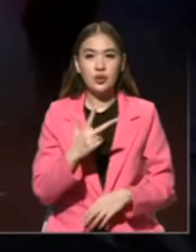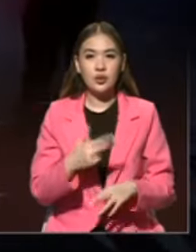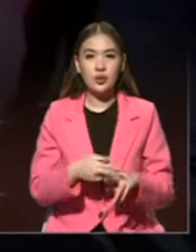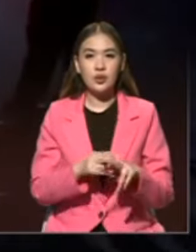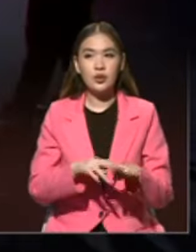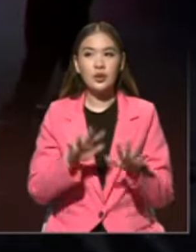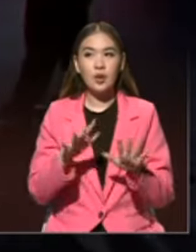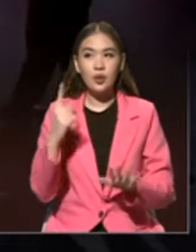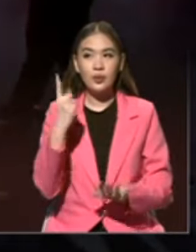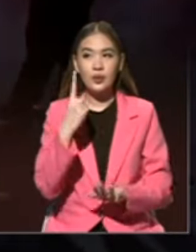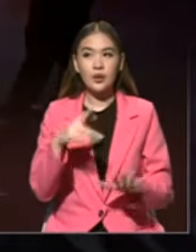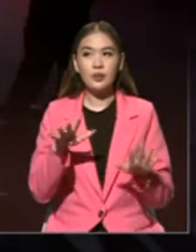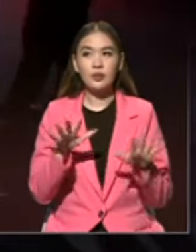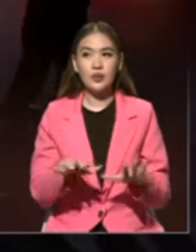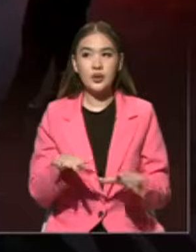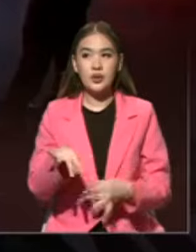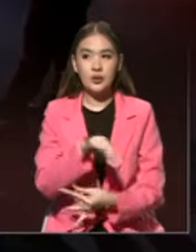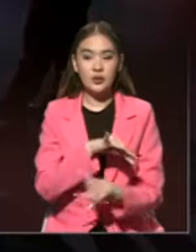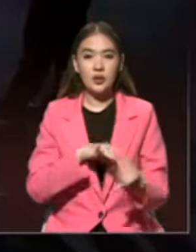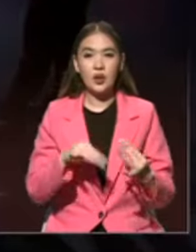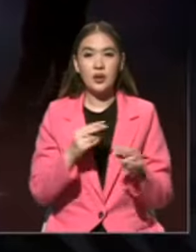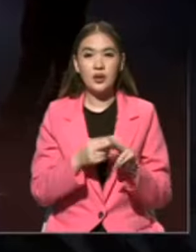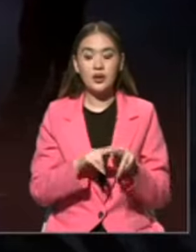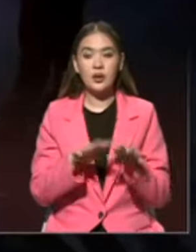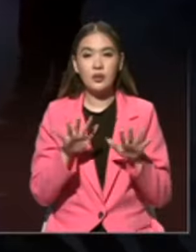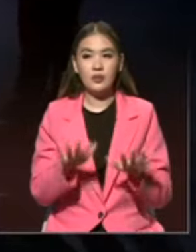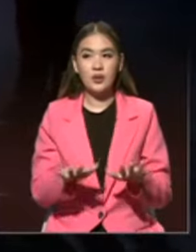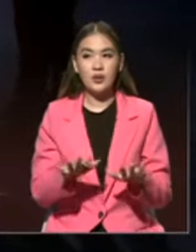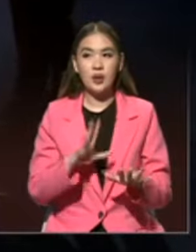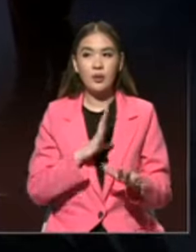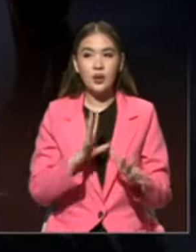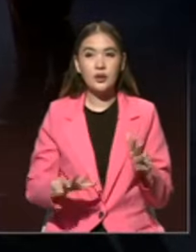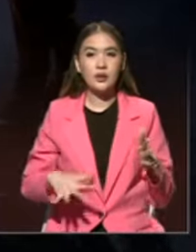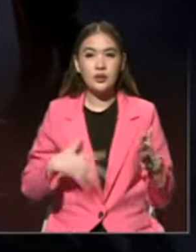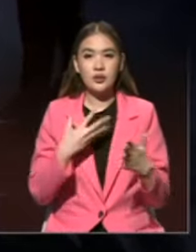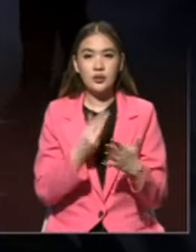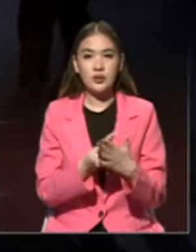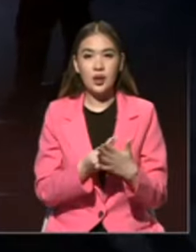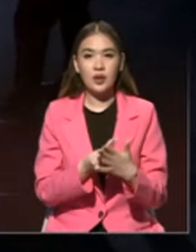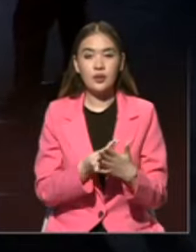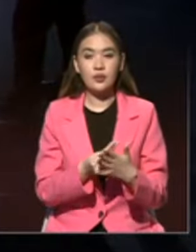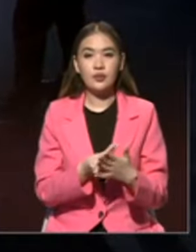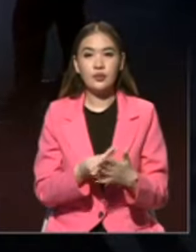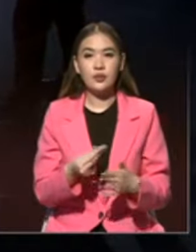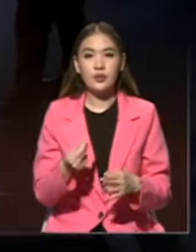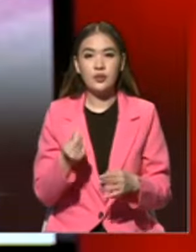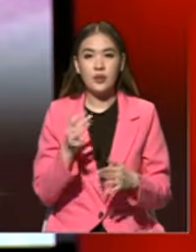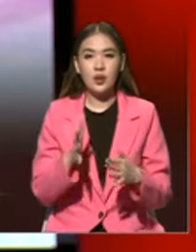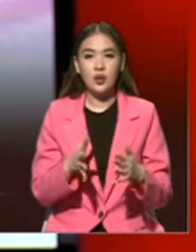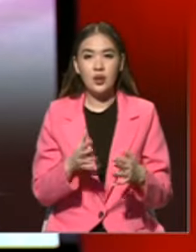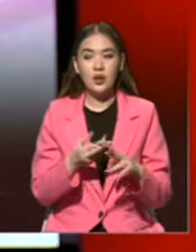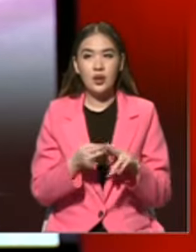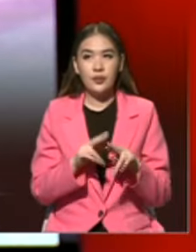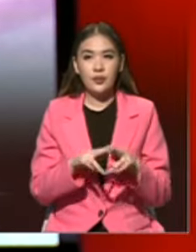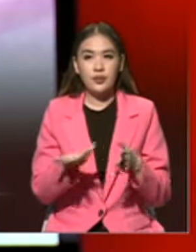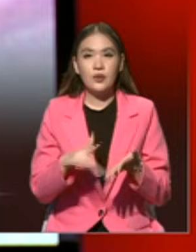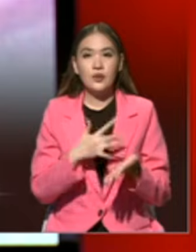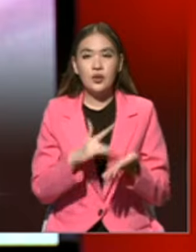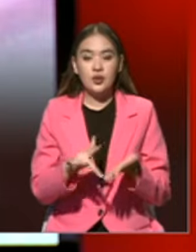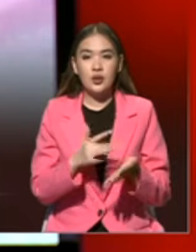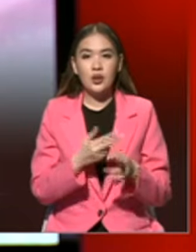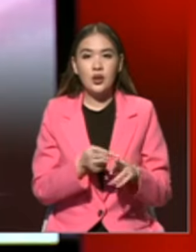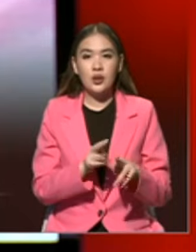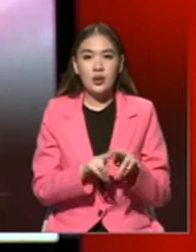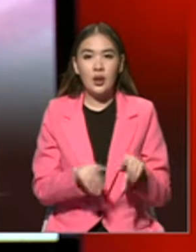3 нұсқасына келетін болсақ, ол жерде өтем жаңағы бюджеттен төленеді, жергілікті болсын, республикалық бюджеттен болсын. Ол